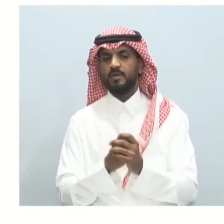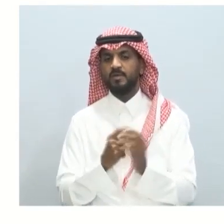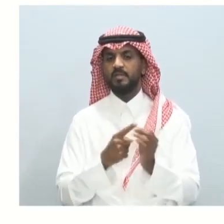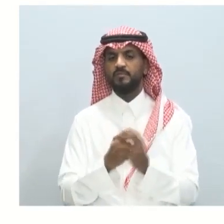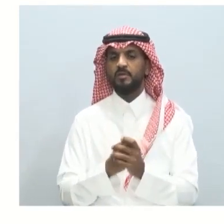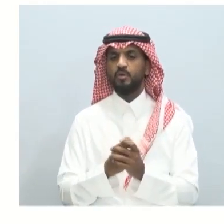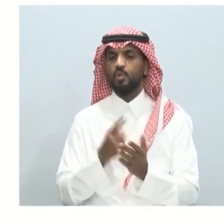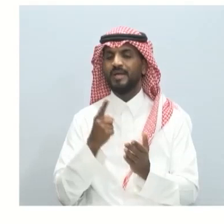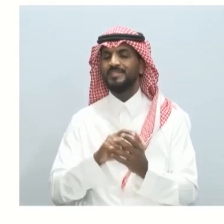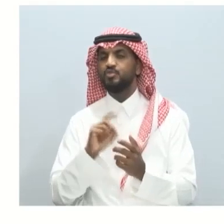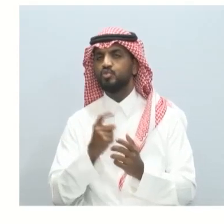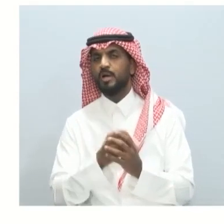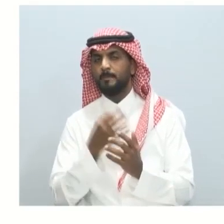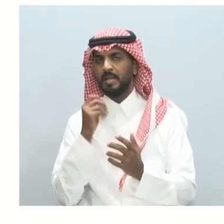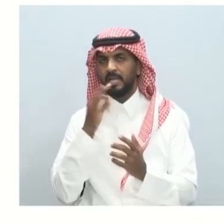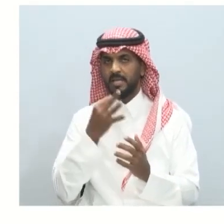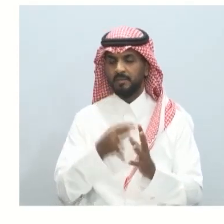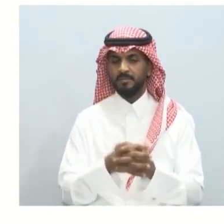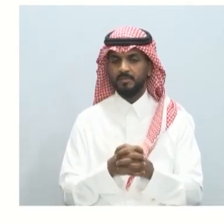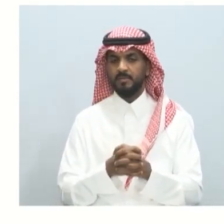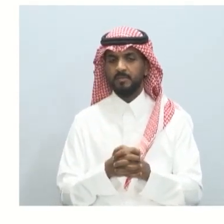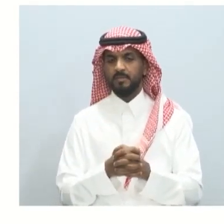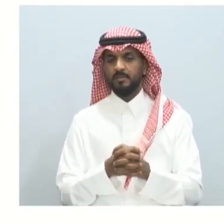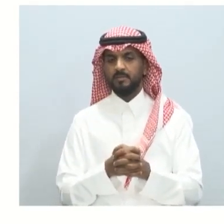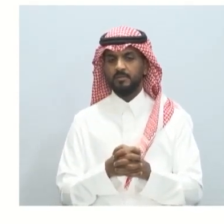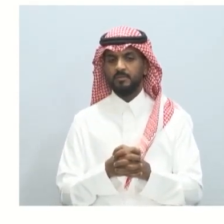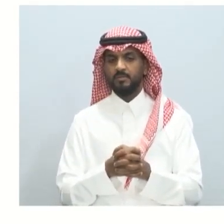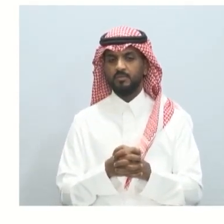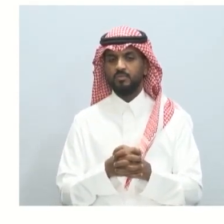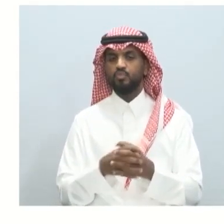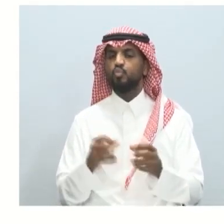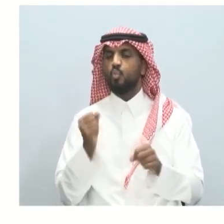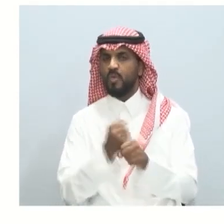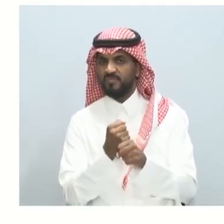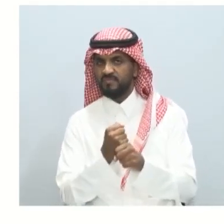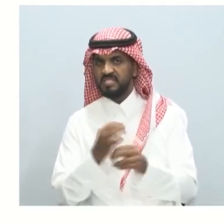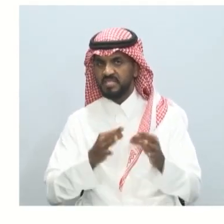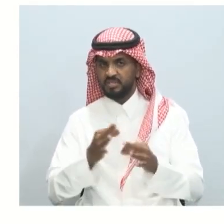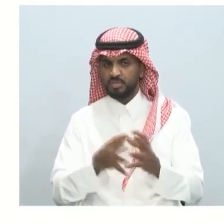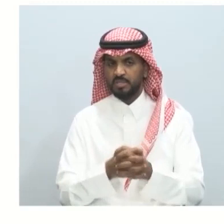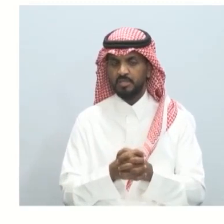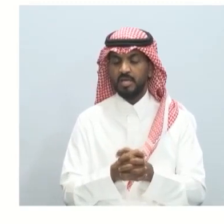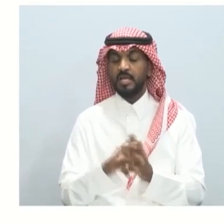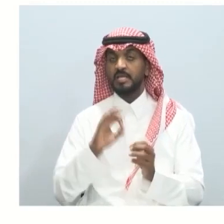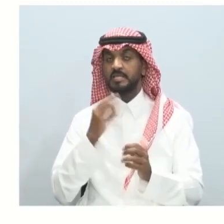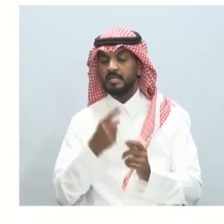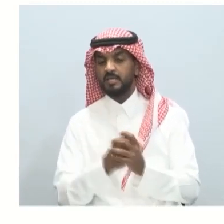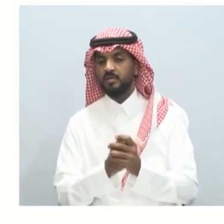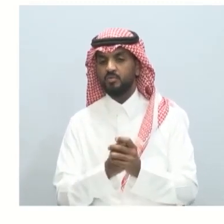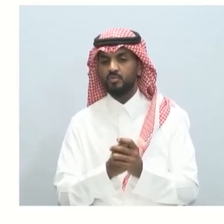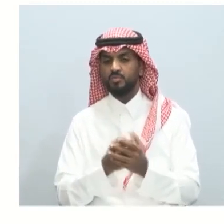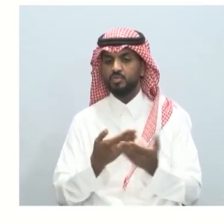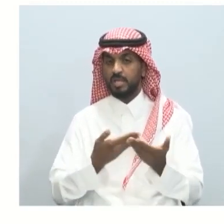هو الذي يحدد السرعه من القراءه اذا السرعه من القراءه يحدده الهدف وكذلك توظف استراتيجيتي القراءه السريعه وتجيد